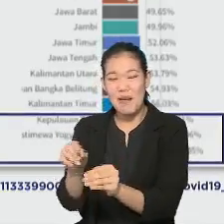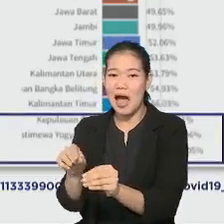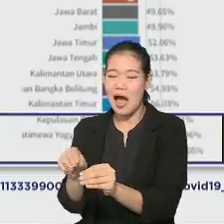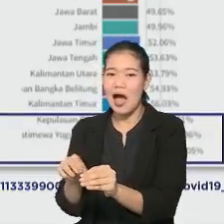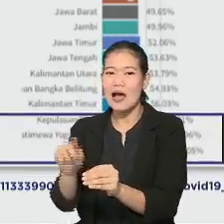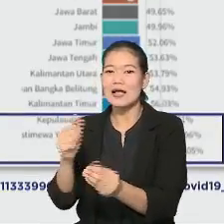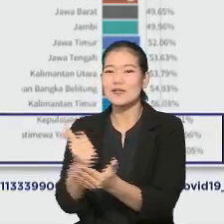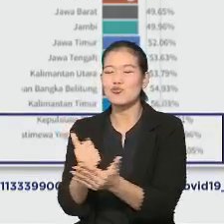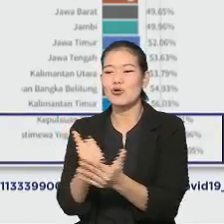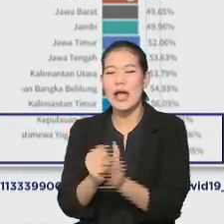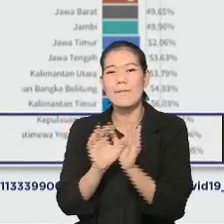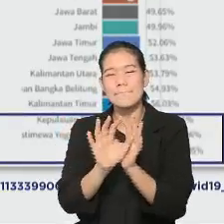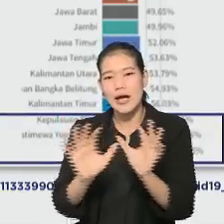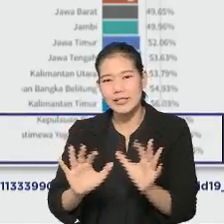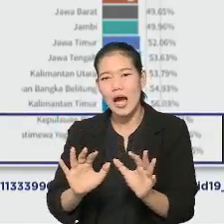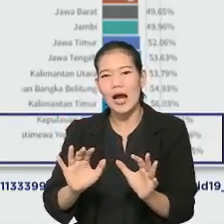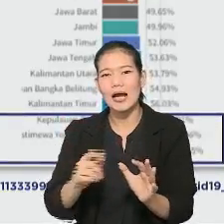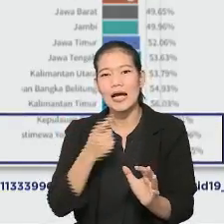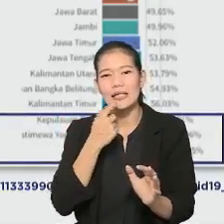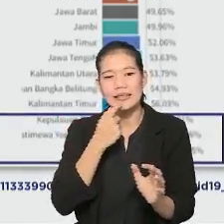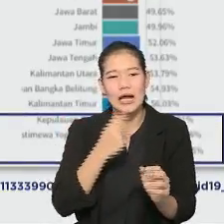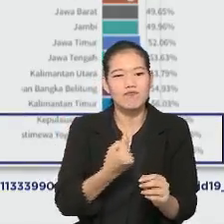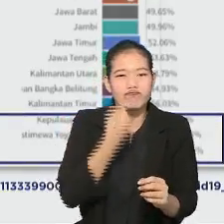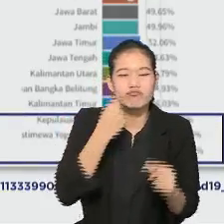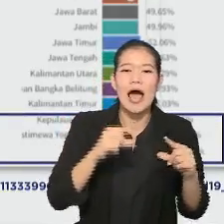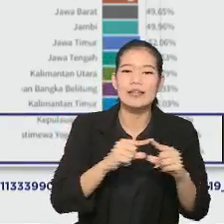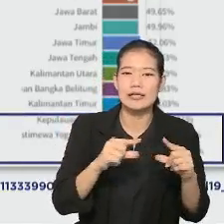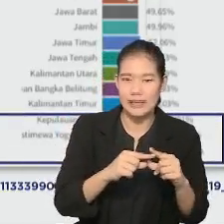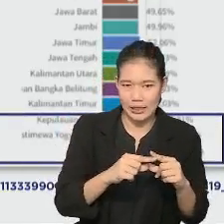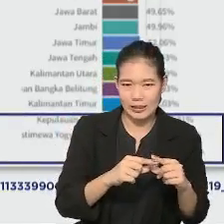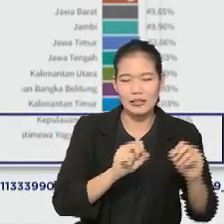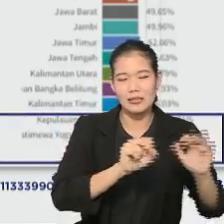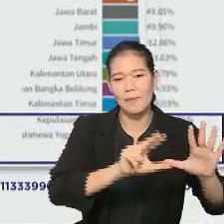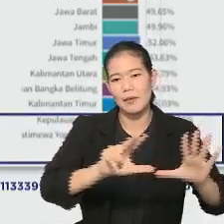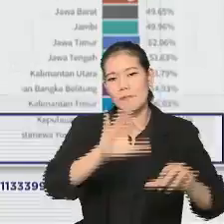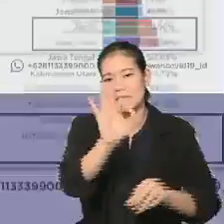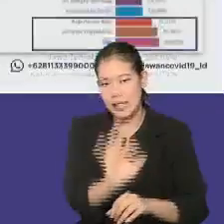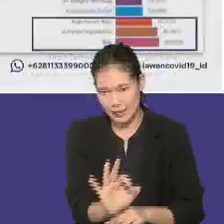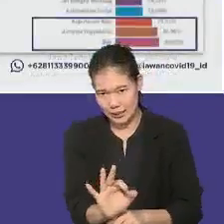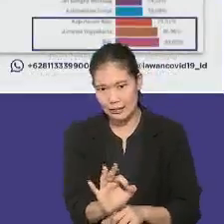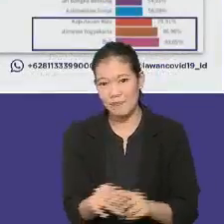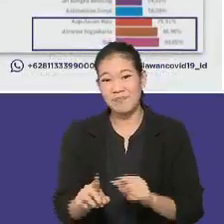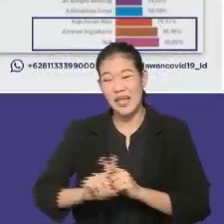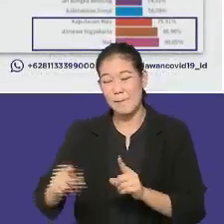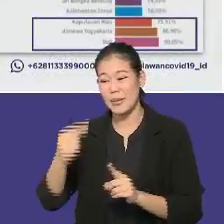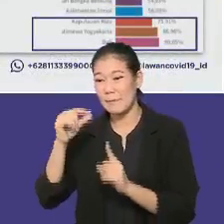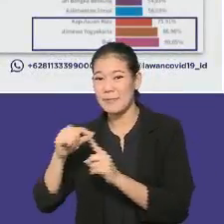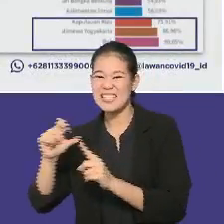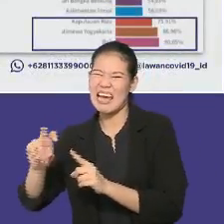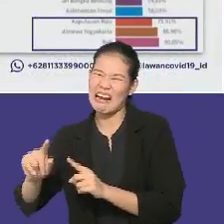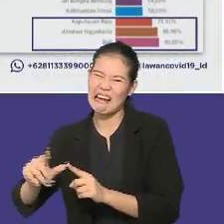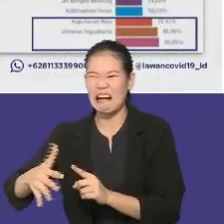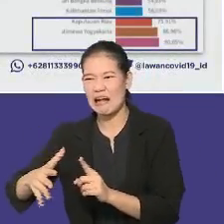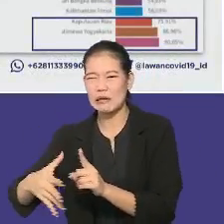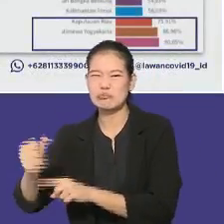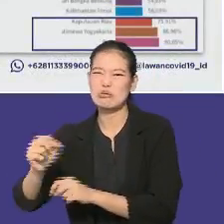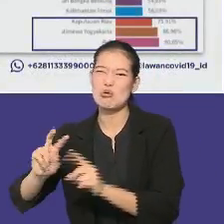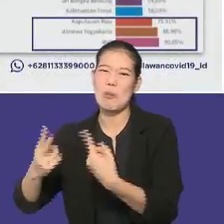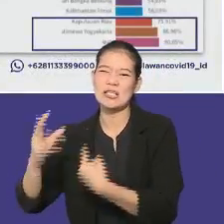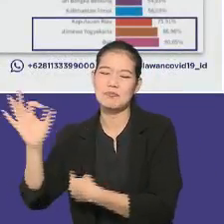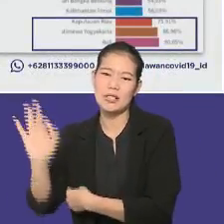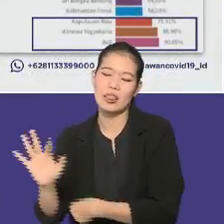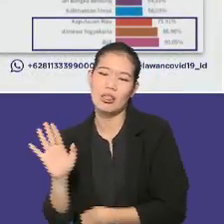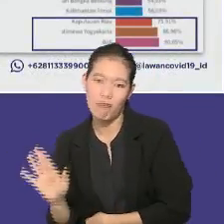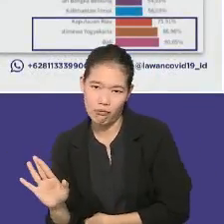masih didominasi oleh pemeriksaan antigen, yaitu 88%, sedangkan PCR hanya sebesar